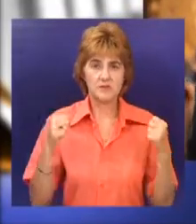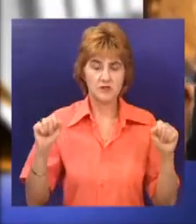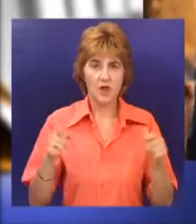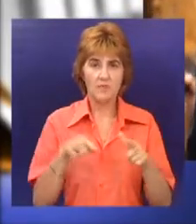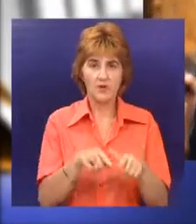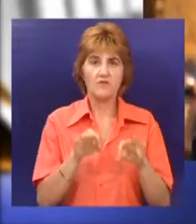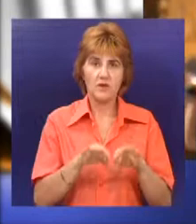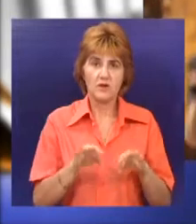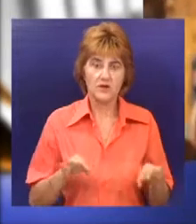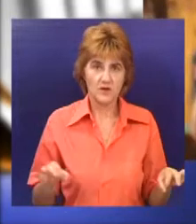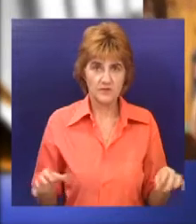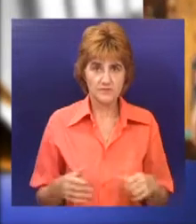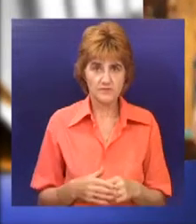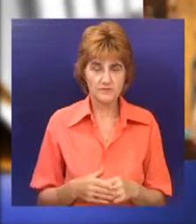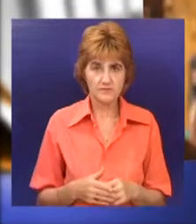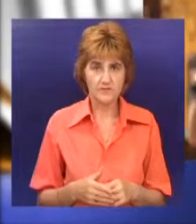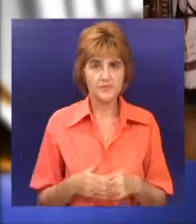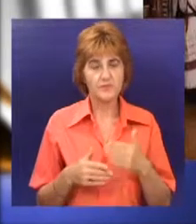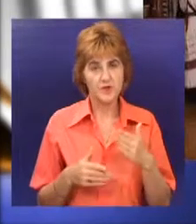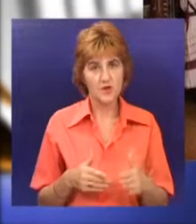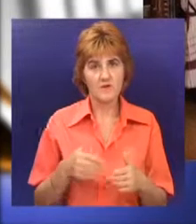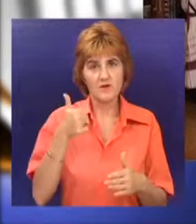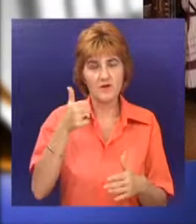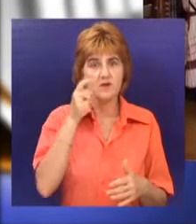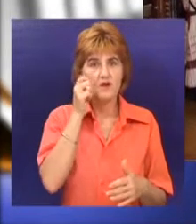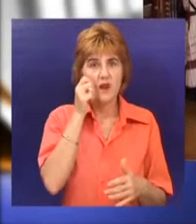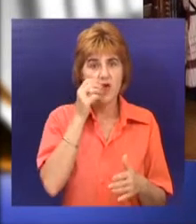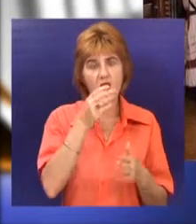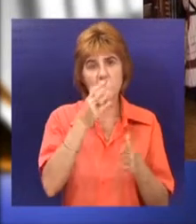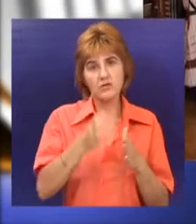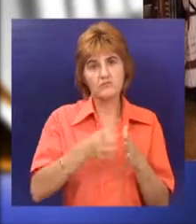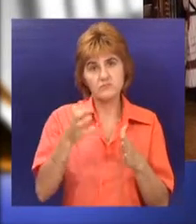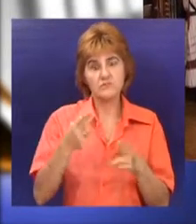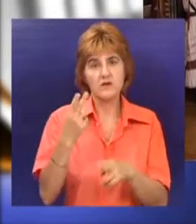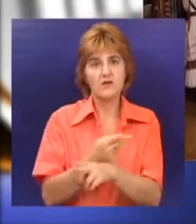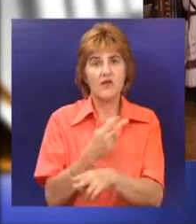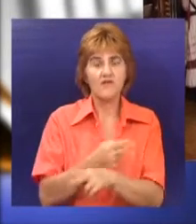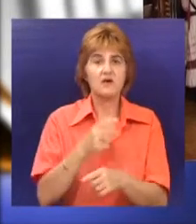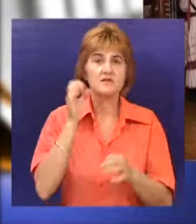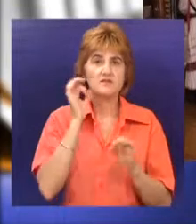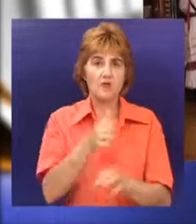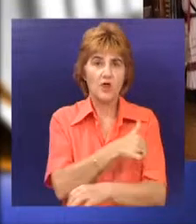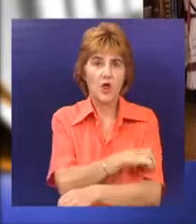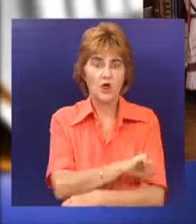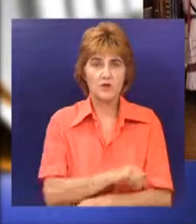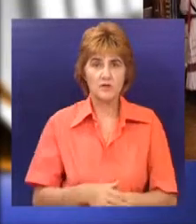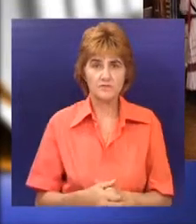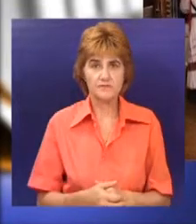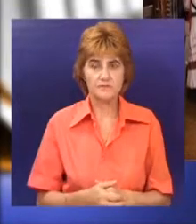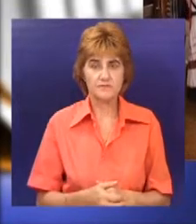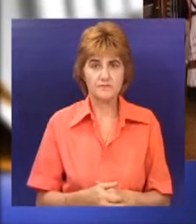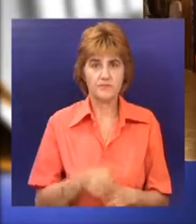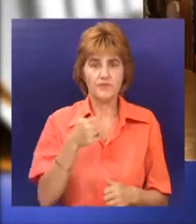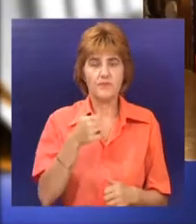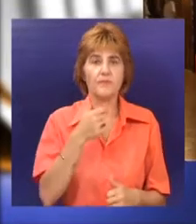i učestvovali na Dužijanci malenih. Iz običaja jednog naroda, Dužijanca je postala prava gradska manifestacija.